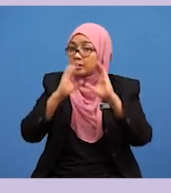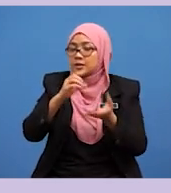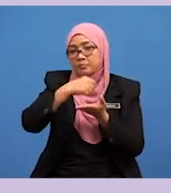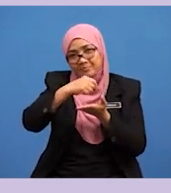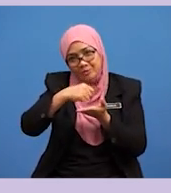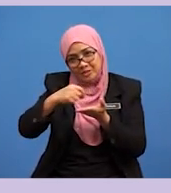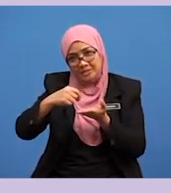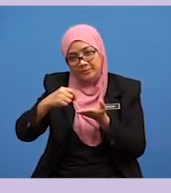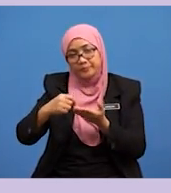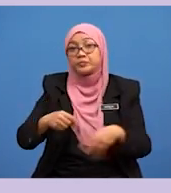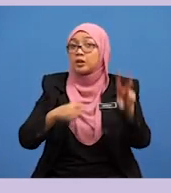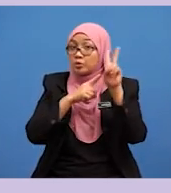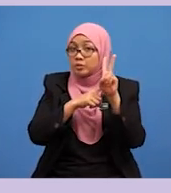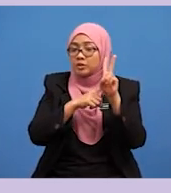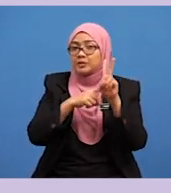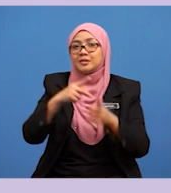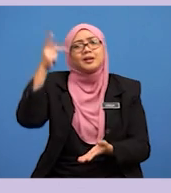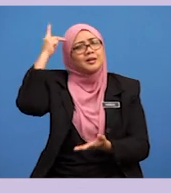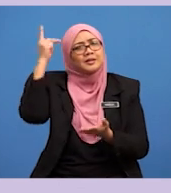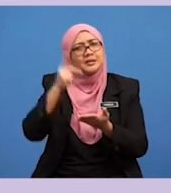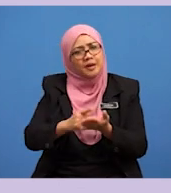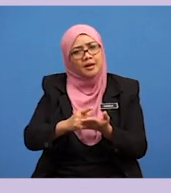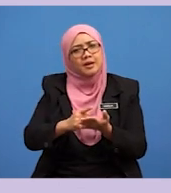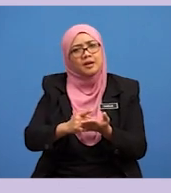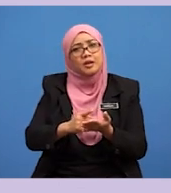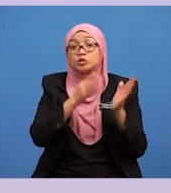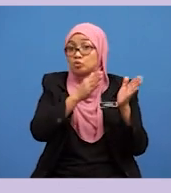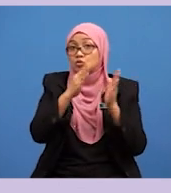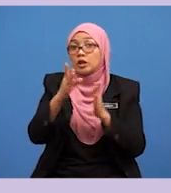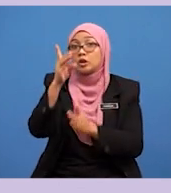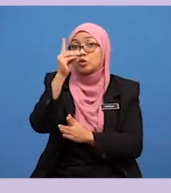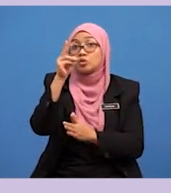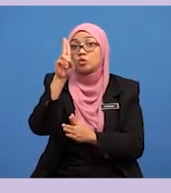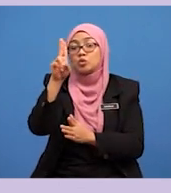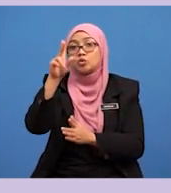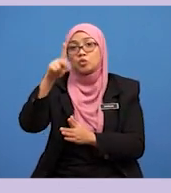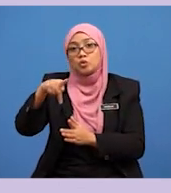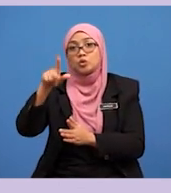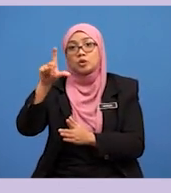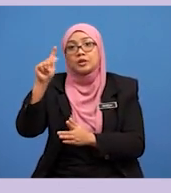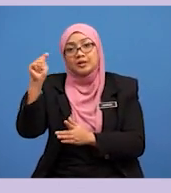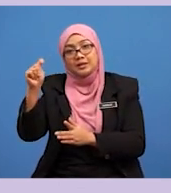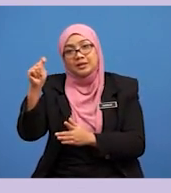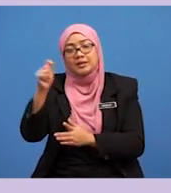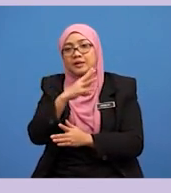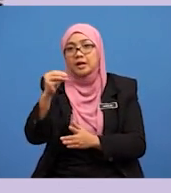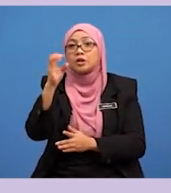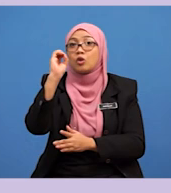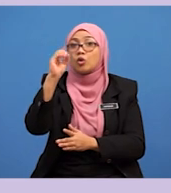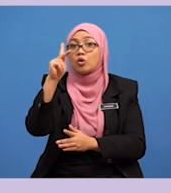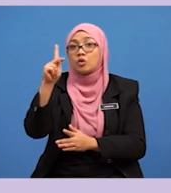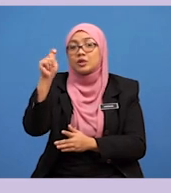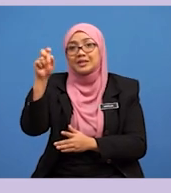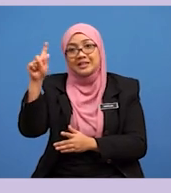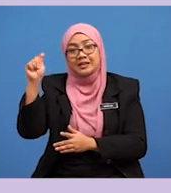kedua, kita telah mengenal pasti susunan duplet dan susunan oktet. Yang ketiga, bagaimana